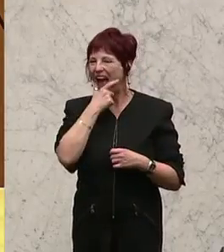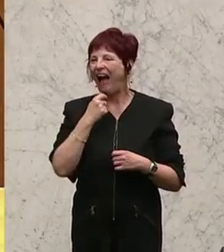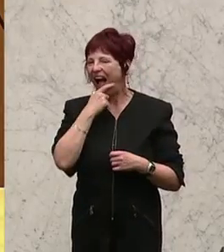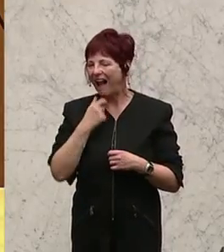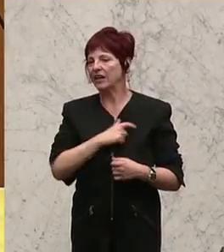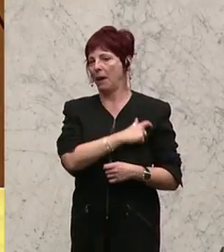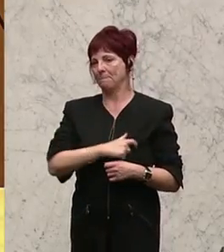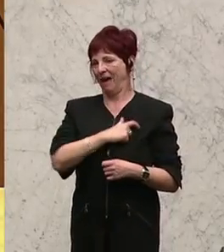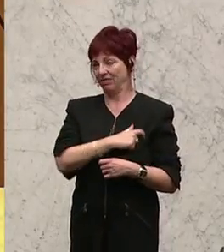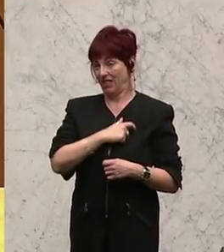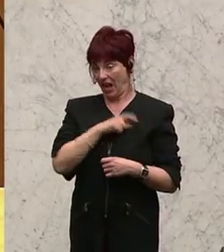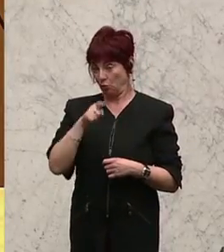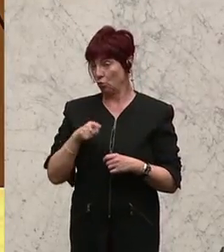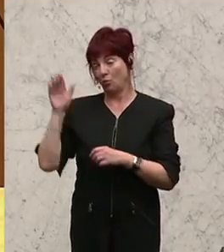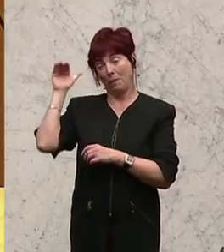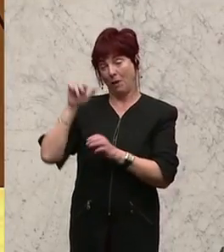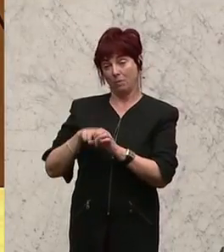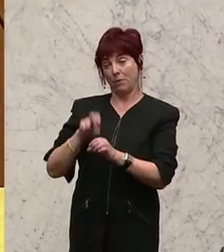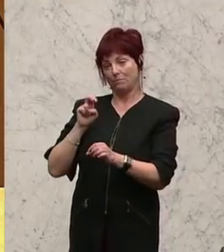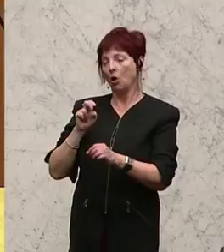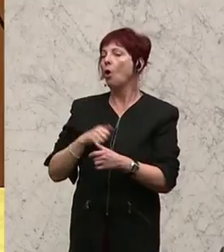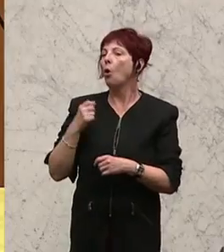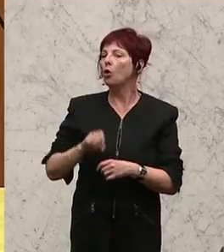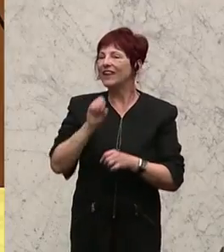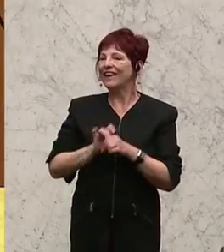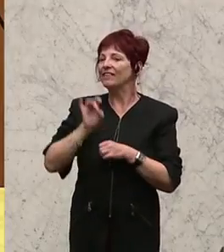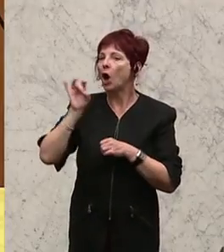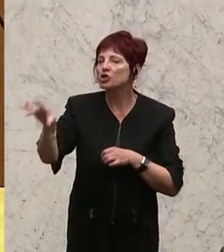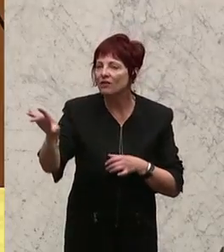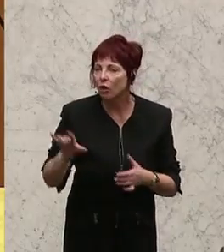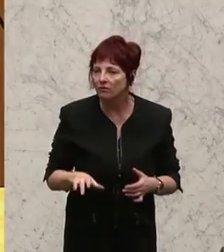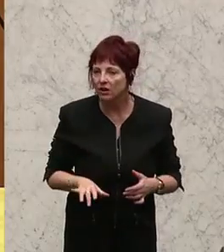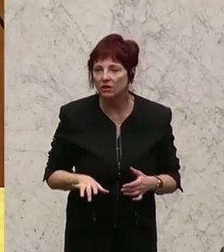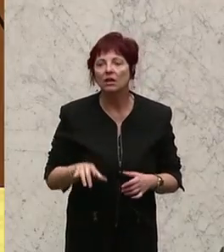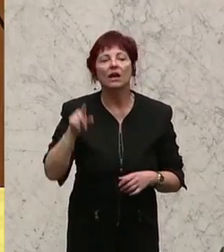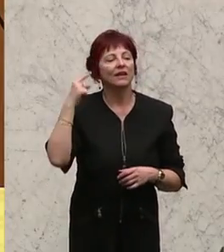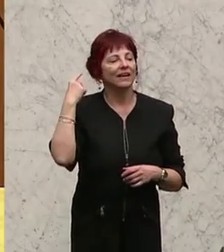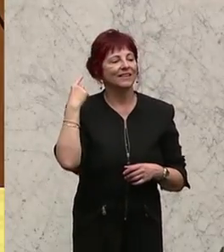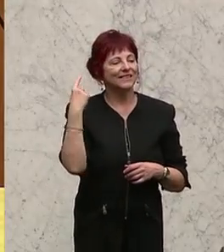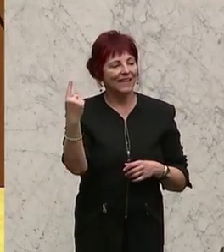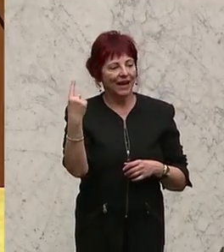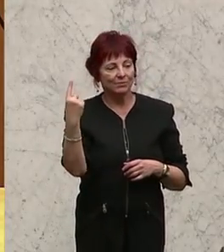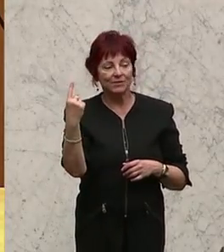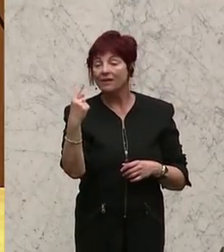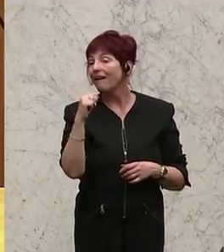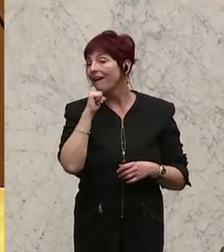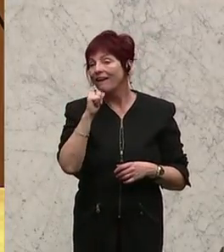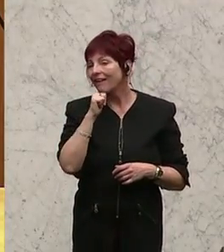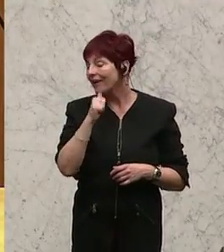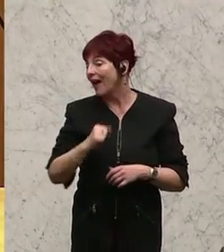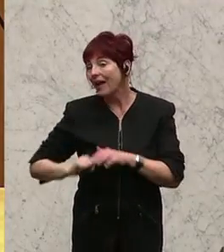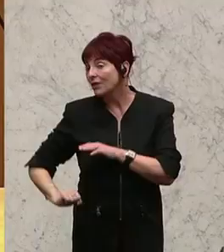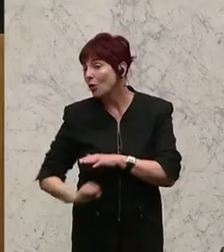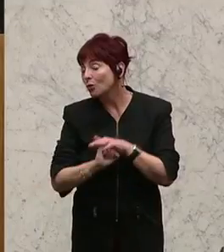im Parteivorstand, und hinausgeworfen wirst, dann lernst du kennen, was es heißt, Unterstützungserklärungen